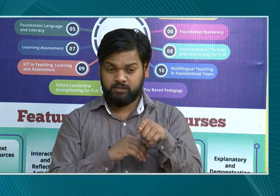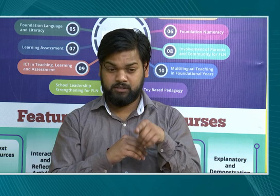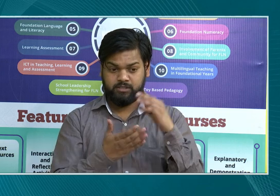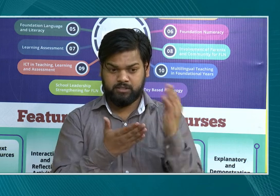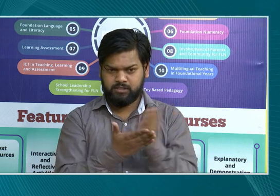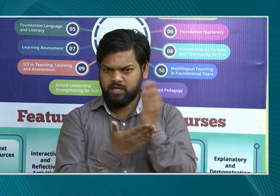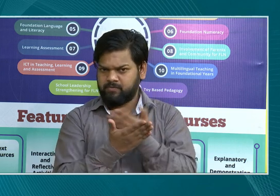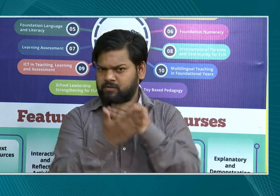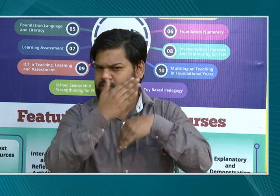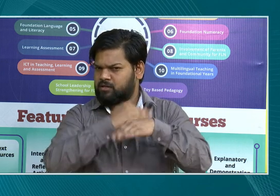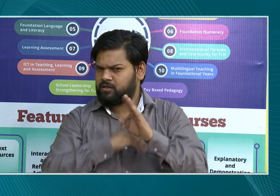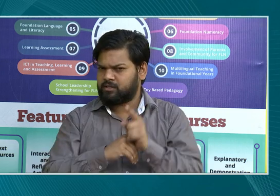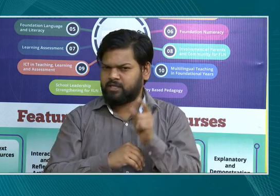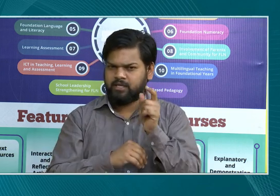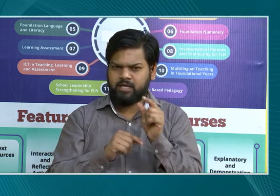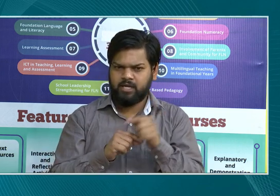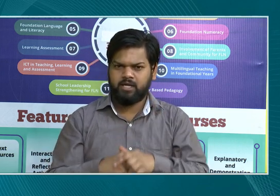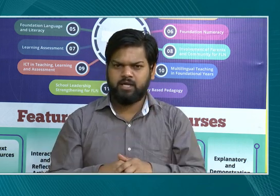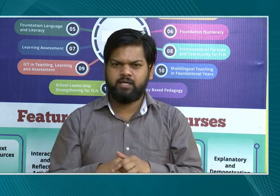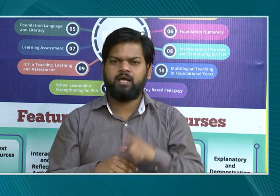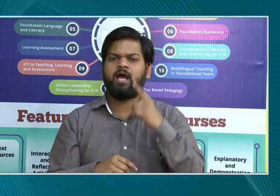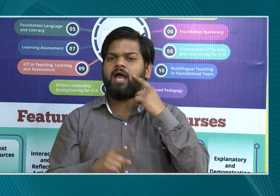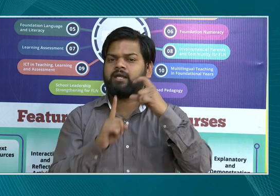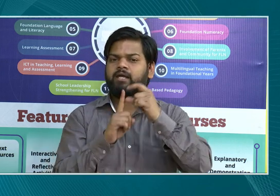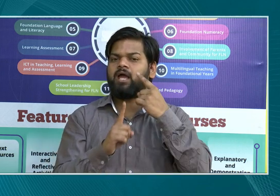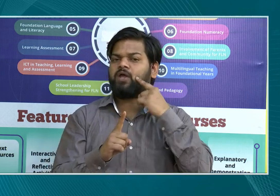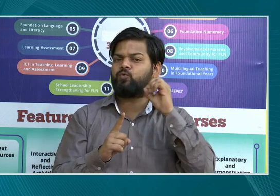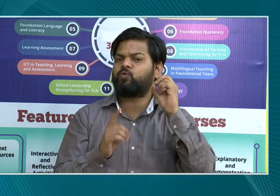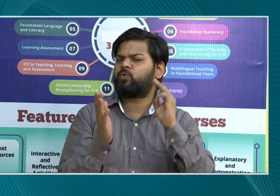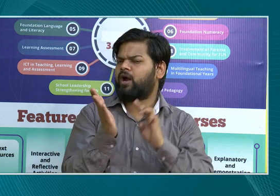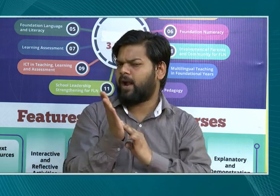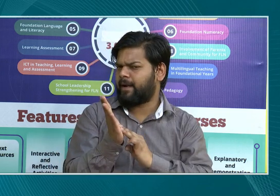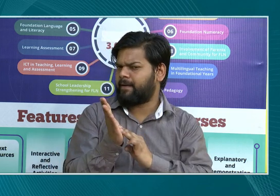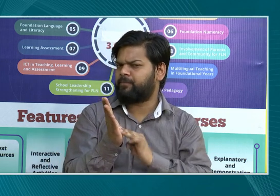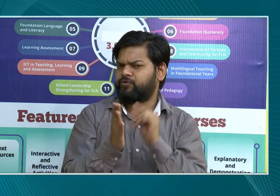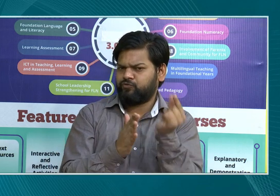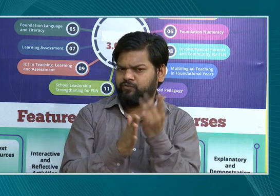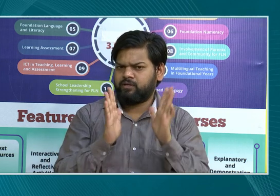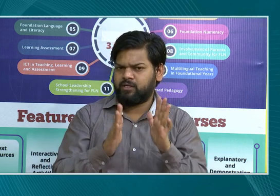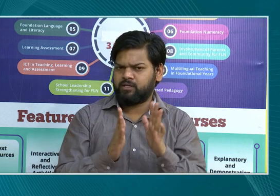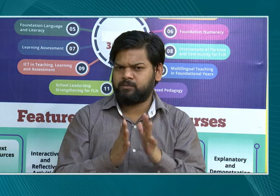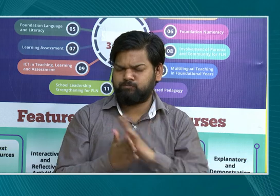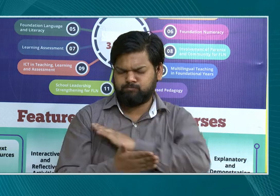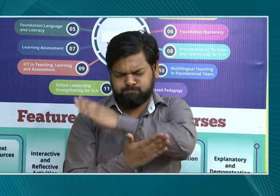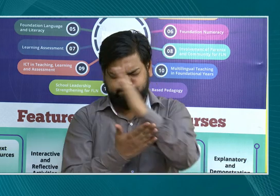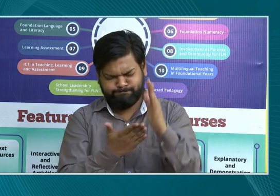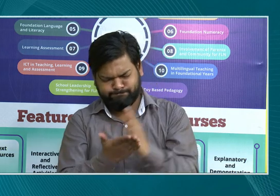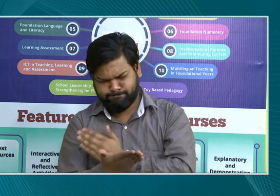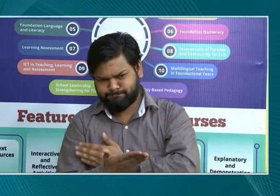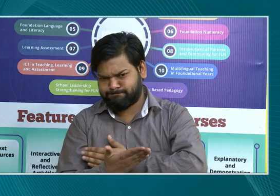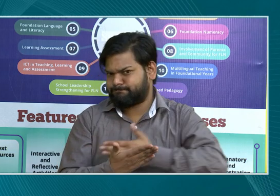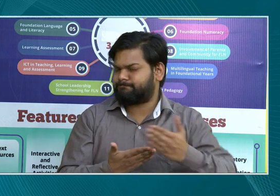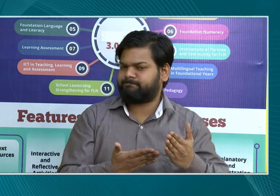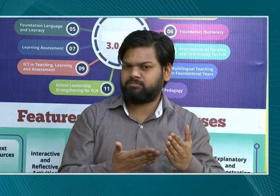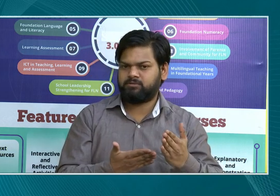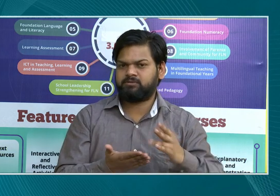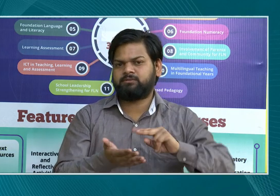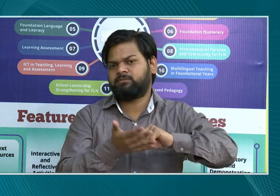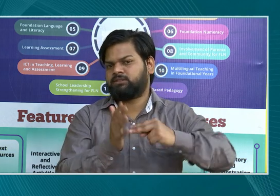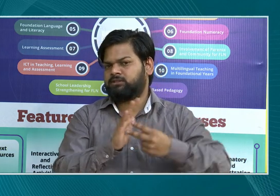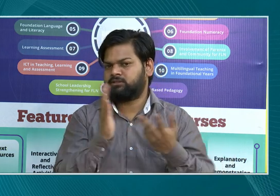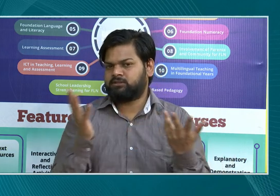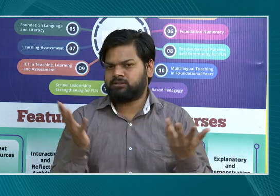है मिट्टी में मिला देना तो मिट्टी में मिला देना इसका अर्थ यही है की जो है बिल्कुल ही धराशाही कर देना खंडित कर